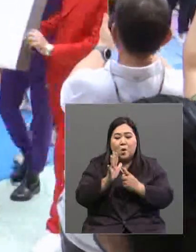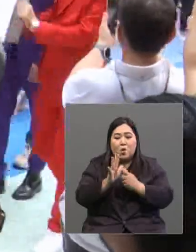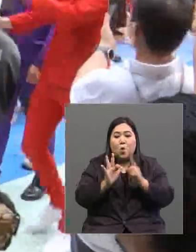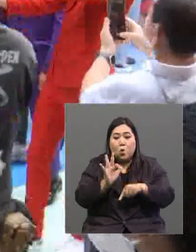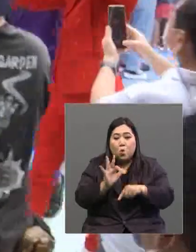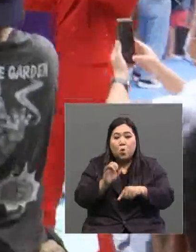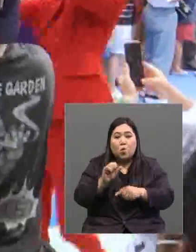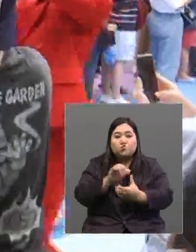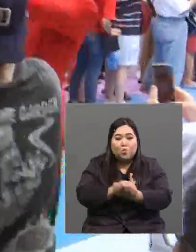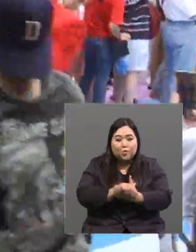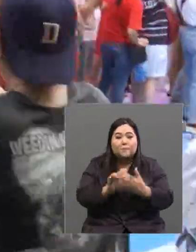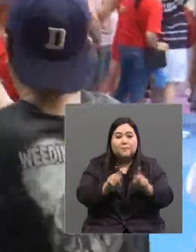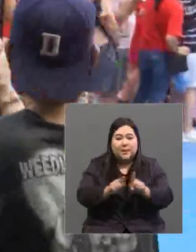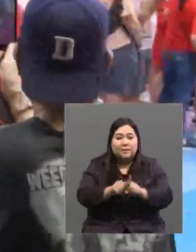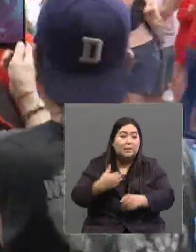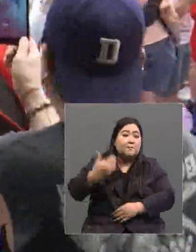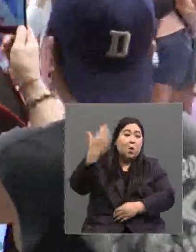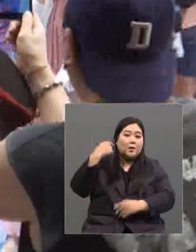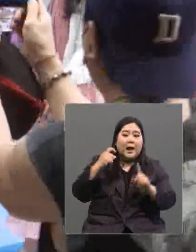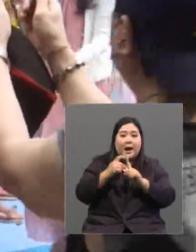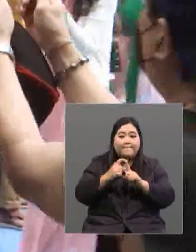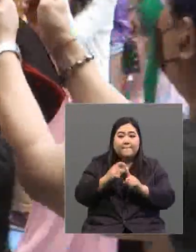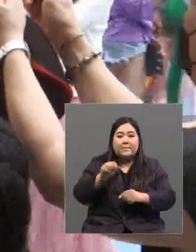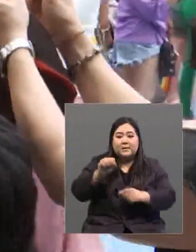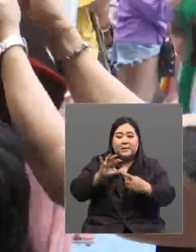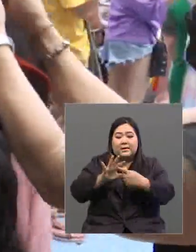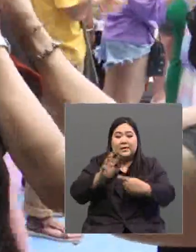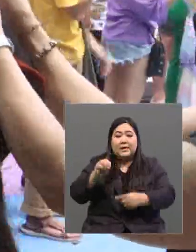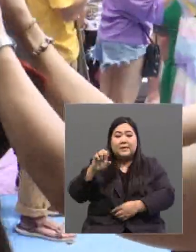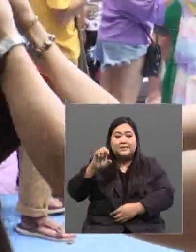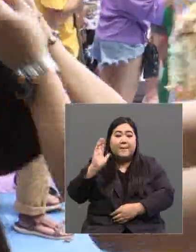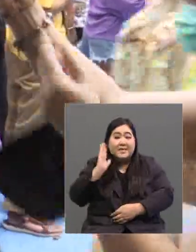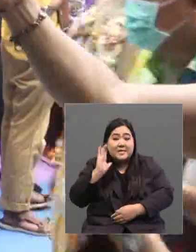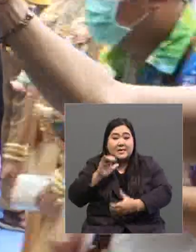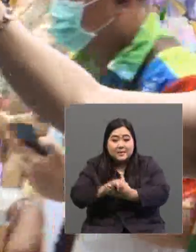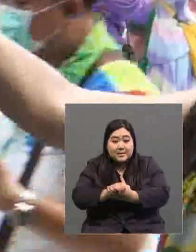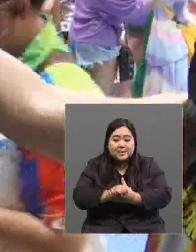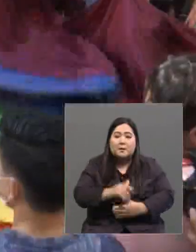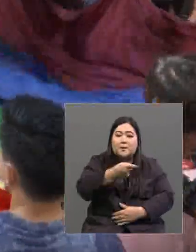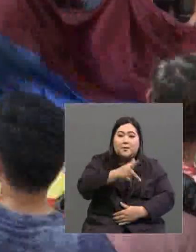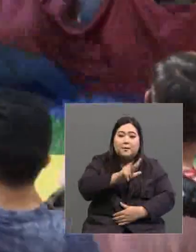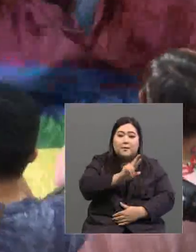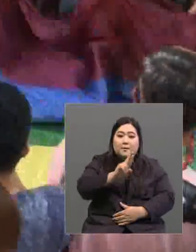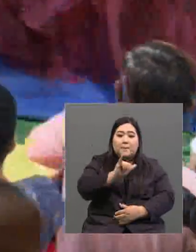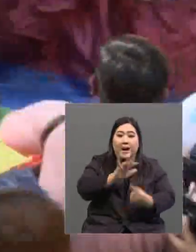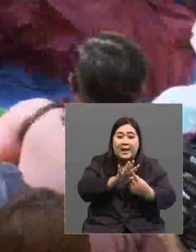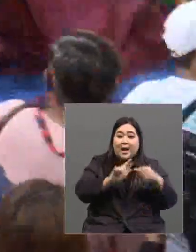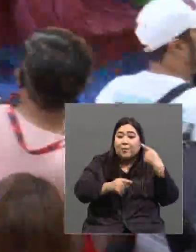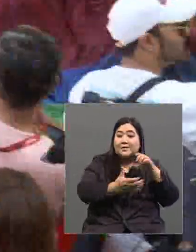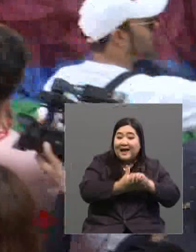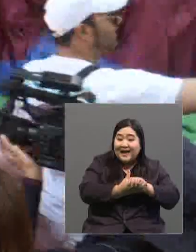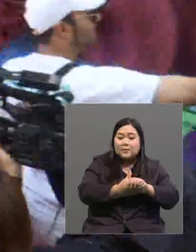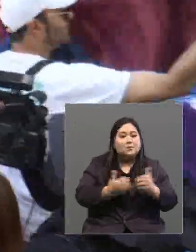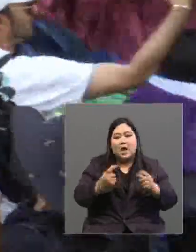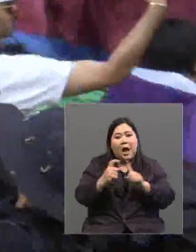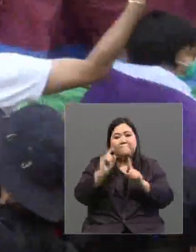กฎหมายเดิมที่ใช้คำว่าสามีภรรยาหรือว่าูสมรสนั่นเองค่ะเอาง่ายๆคือเมื่อก่อนเนี่ยเวลาการสมรสเขา